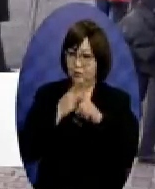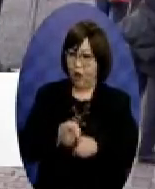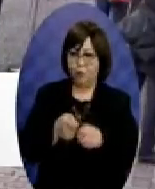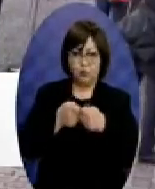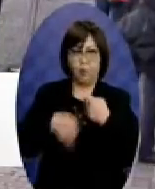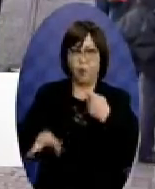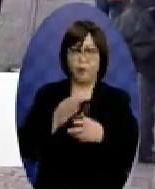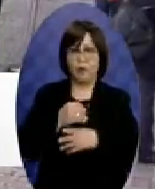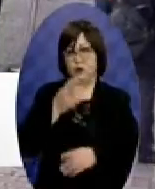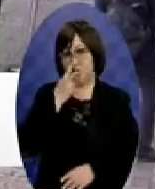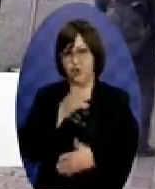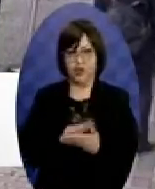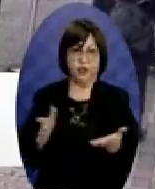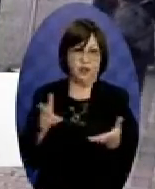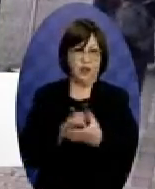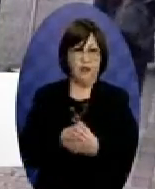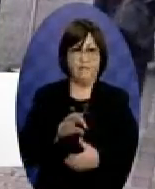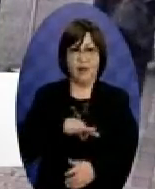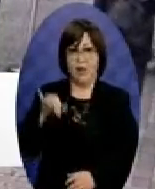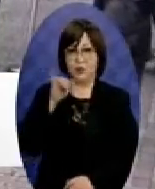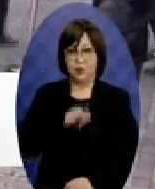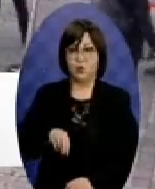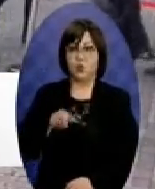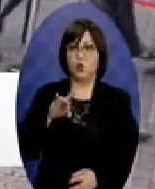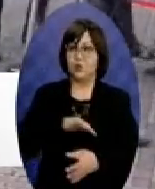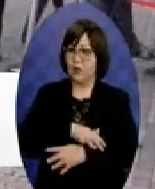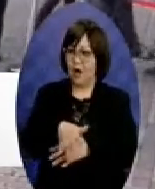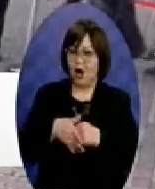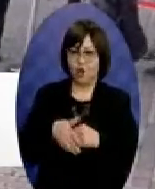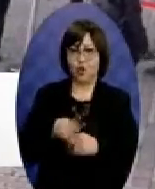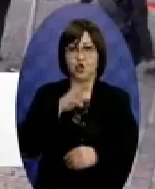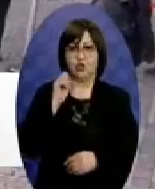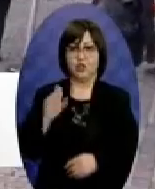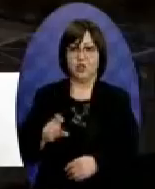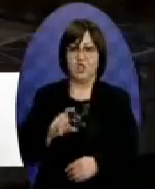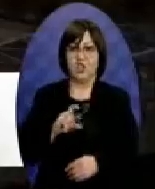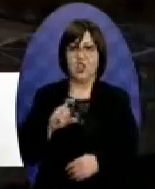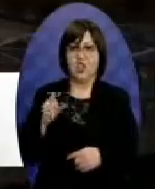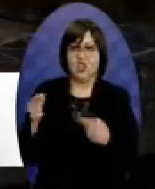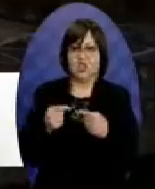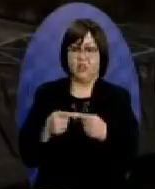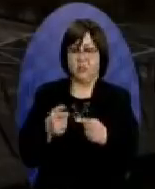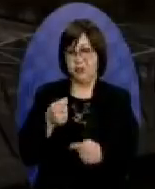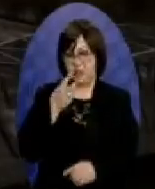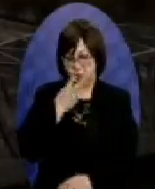үзэж байгаагаар шинэ гэрээ Франц улсын тусгаар тогтнолд шууд талдаж байгаа юм байна.